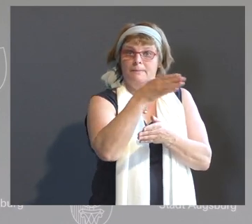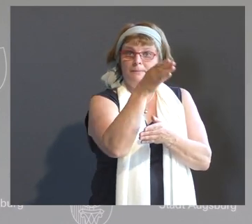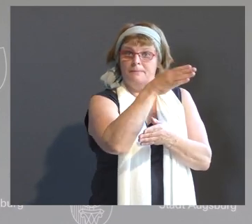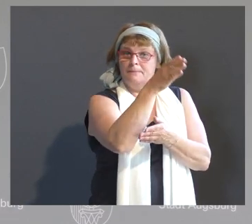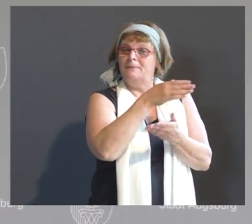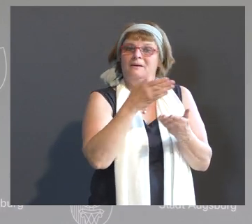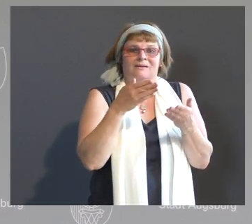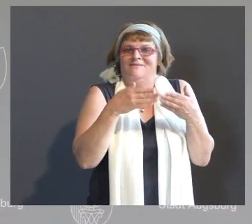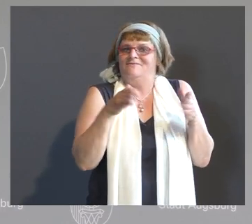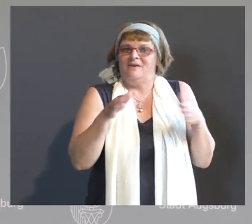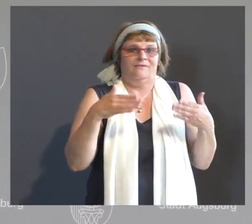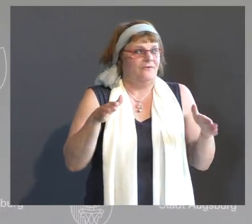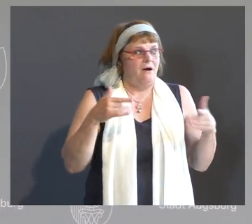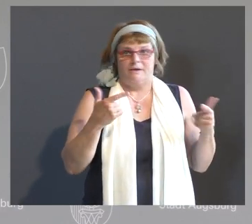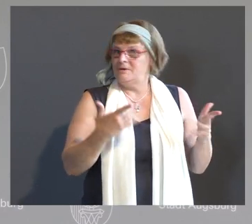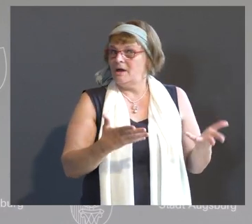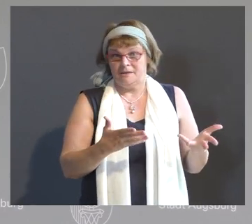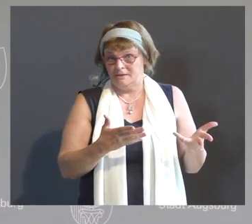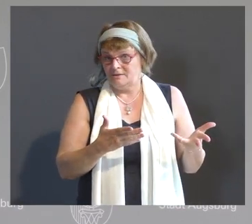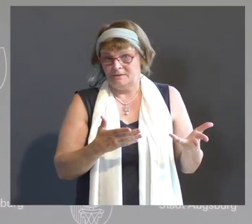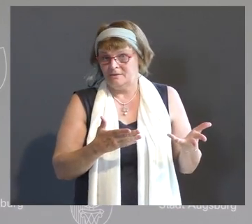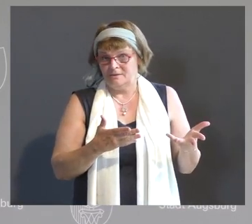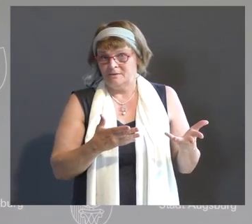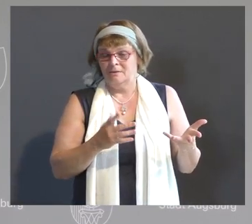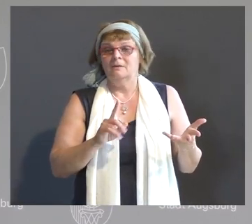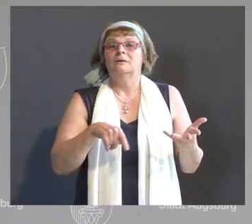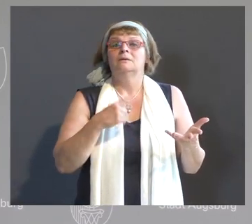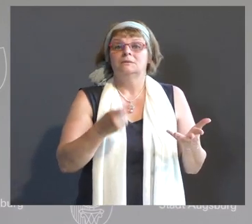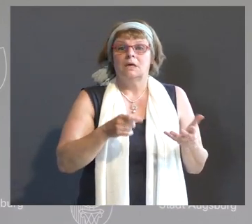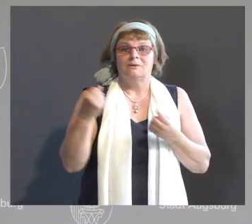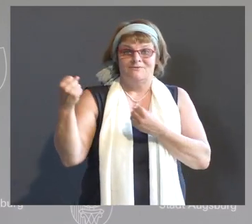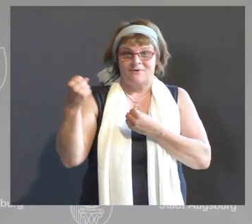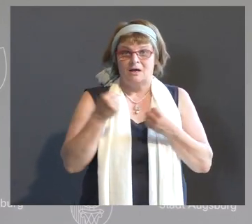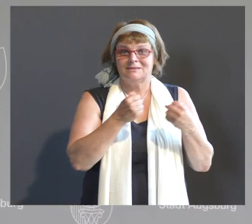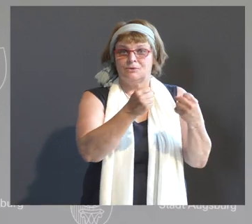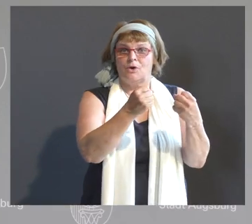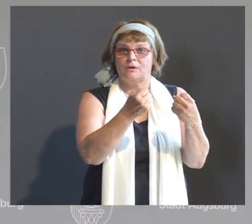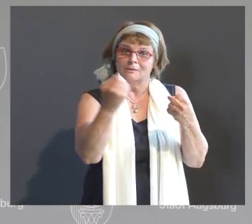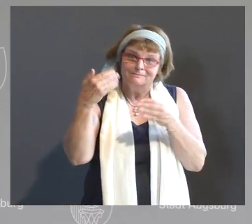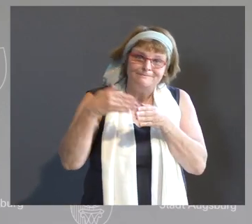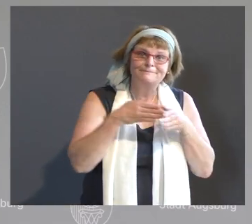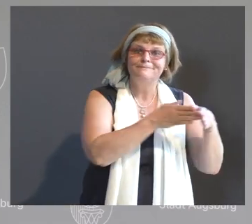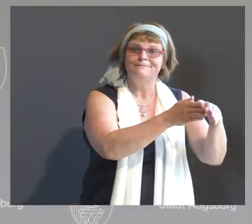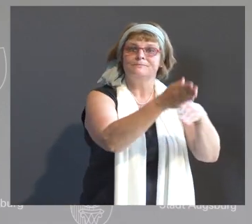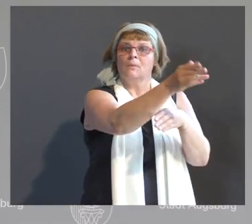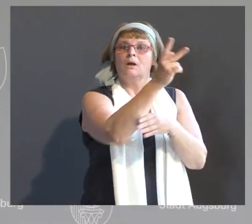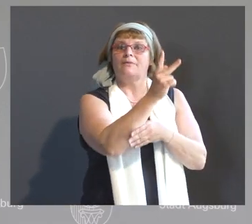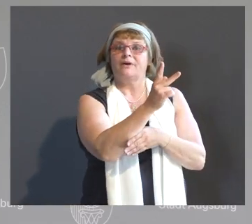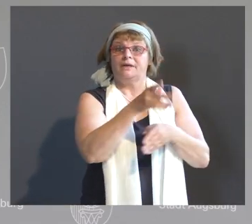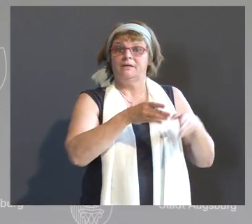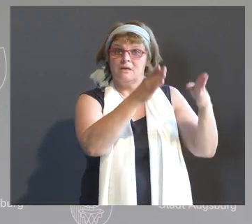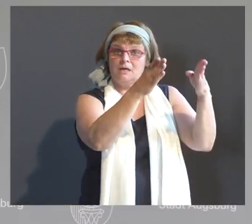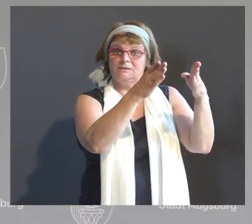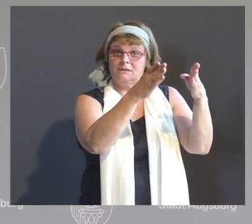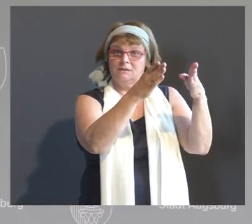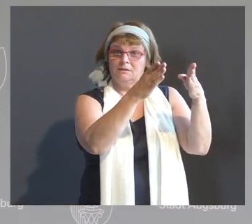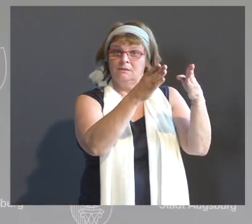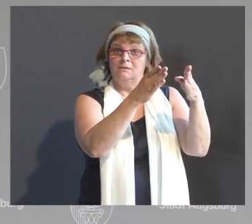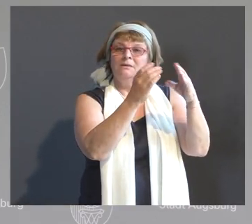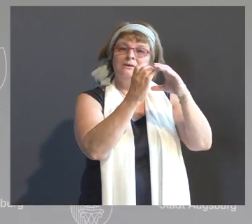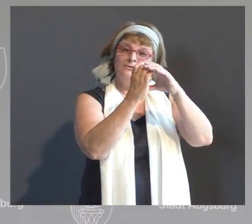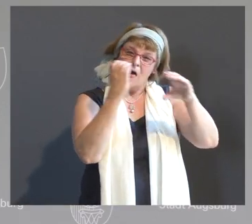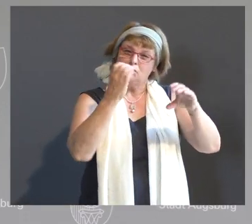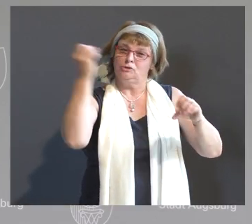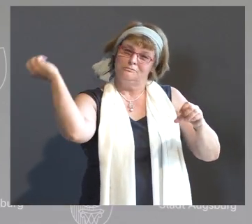der Weg nicht freigegeben wurde. Als das Fahrzeug in die Katharinengasse einbiegt, massiver Bewurf mit